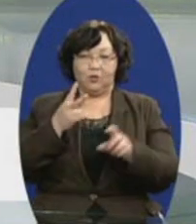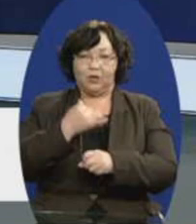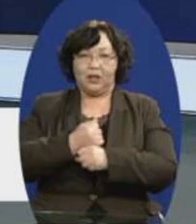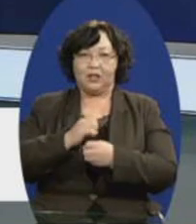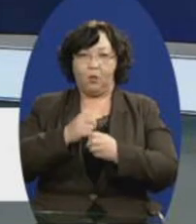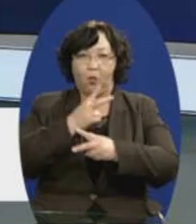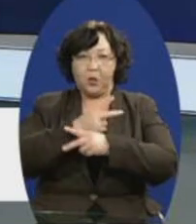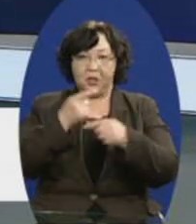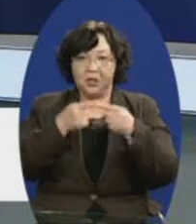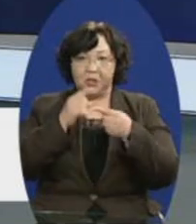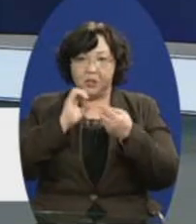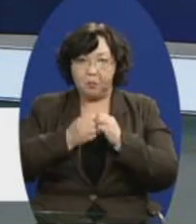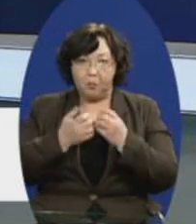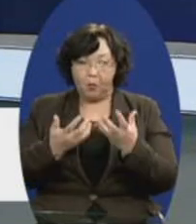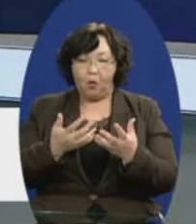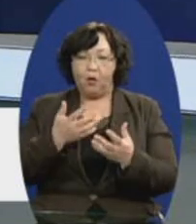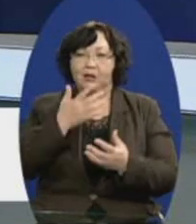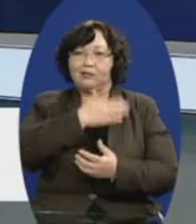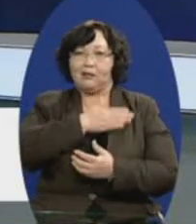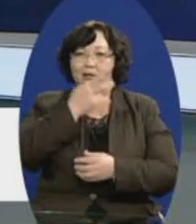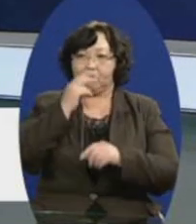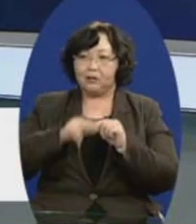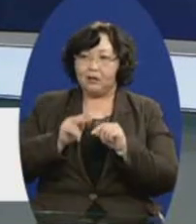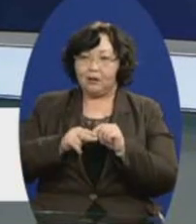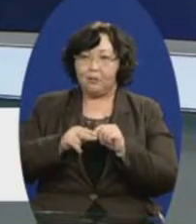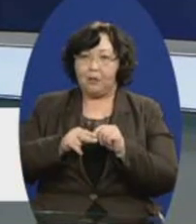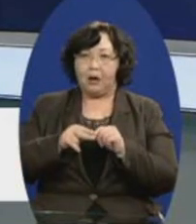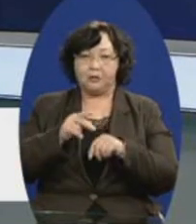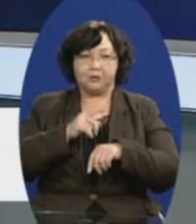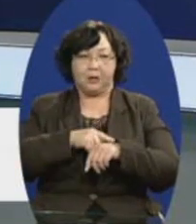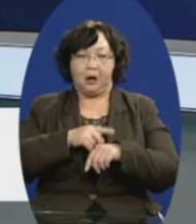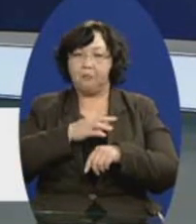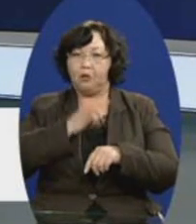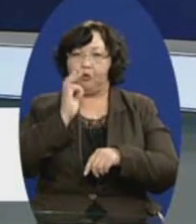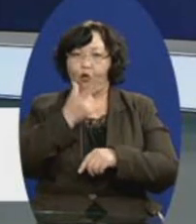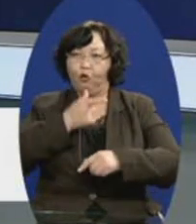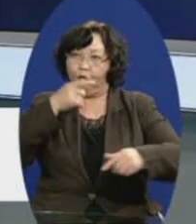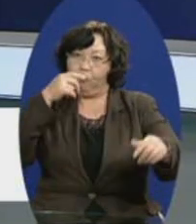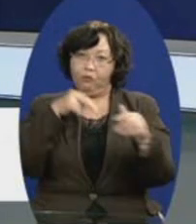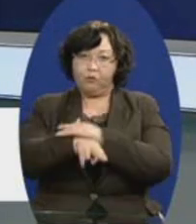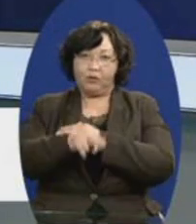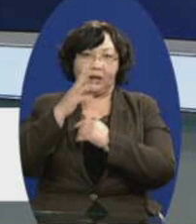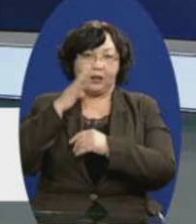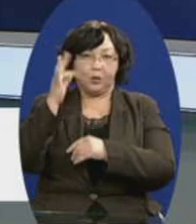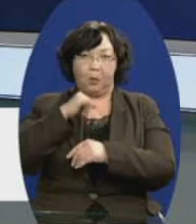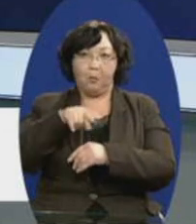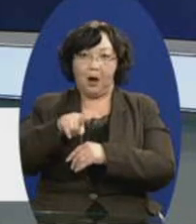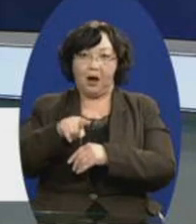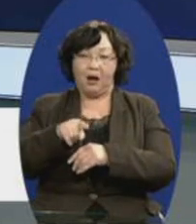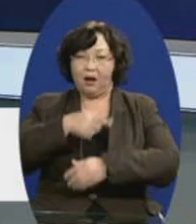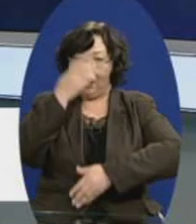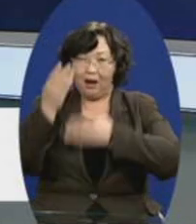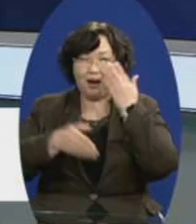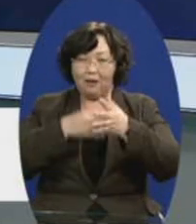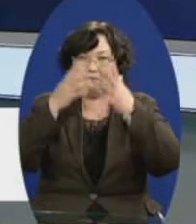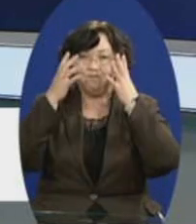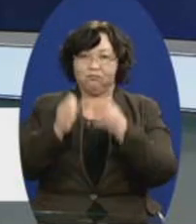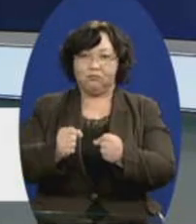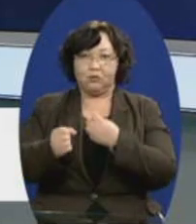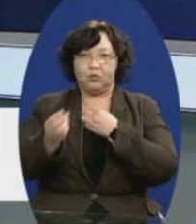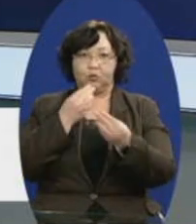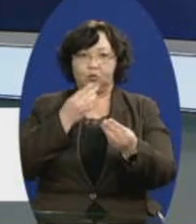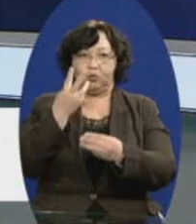эсвэл шалгагжих явцдаа гадаад орон руу хөлийн чанд руу орон зайлсан зүгцэн иргэдийг буцааж эх оронд нь ирүүлэх шүүх